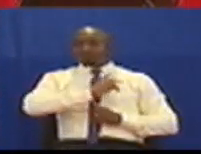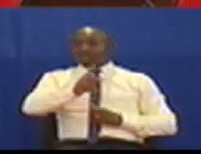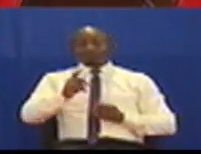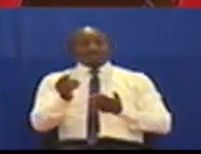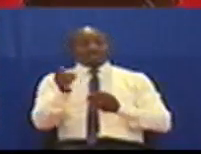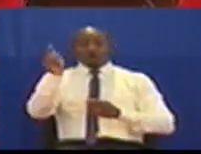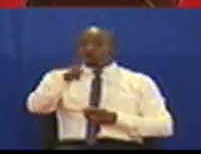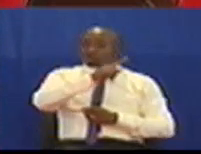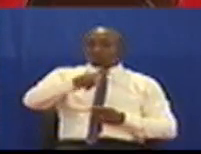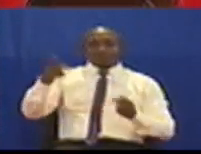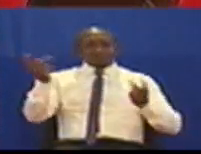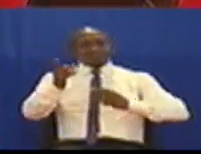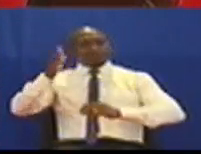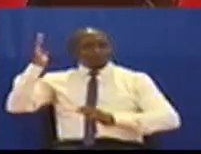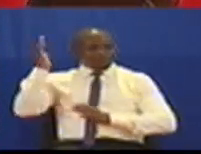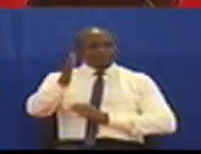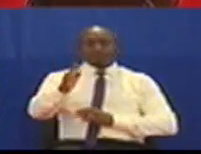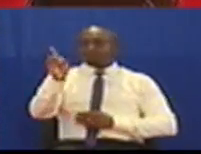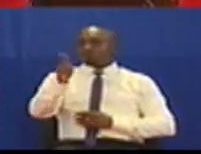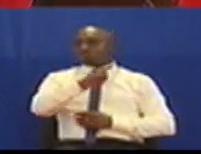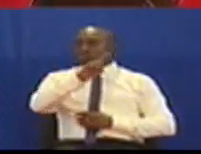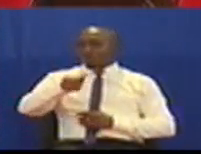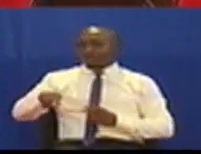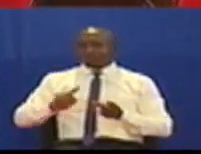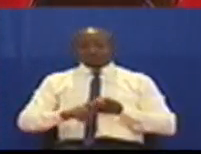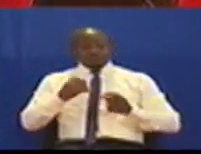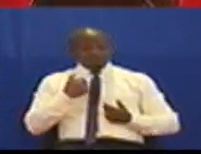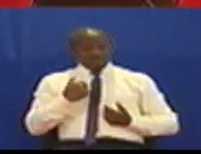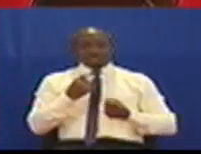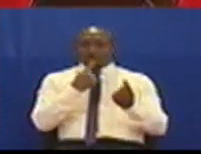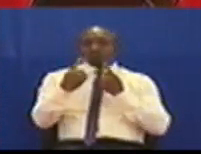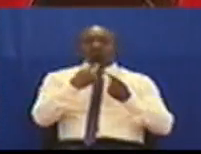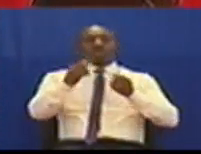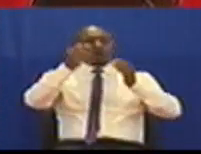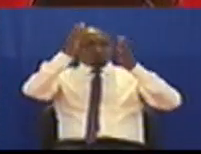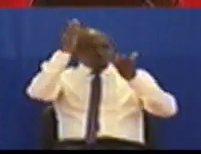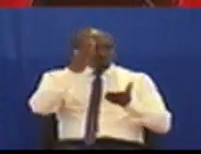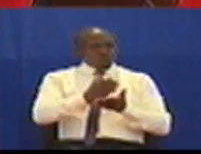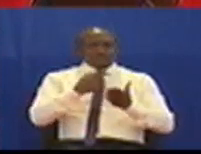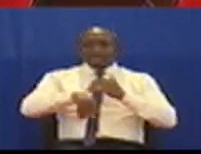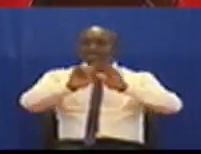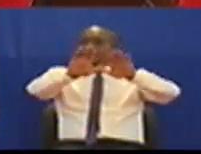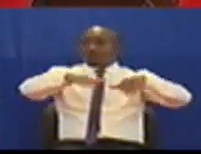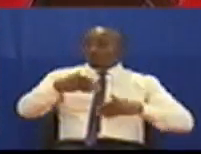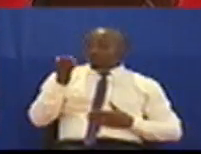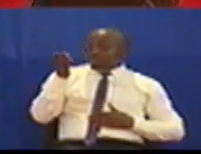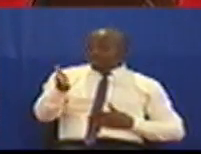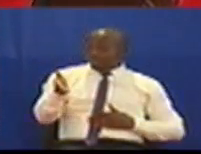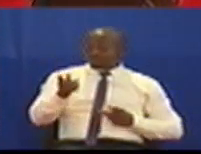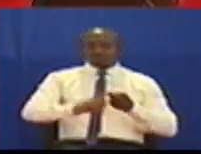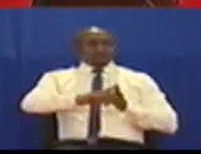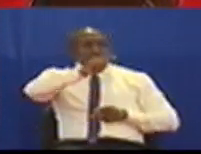kukosoa ninakosoa ukweli. Mimi ni miongoni mwa watu ndani ya bunge hili ambao tunazungumza ukweli panapotakiwa kuzungumza ukweli. Mheshimiwa